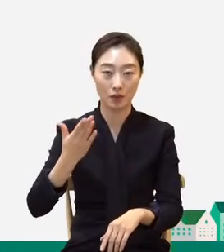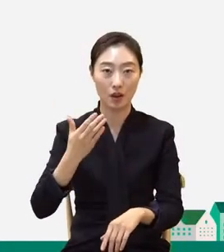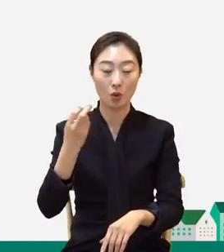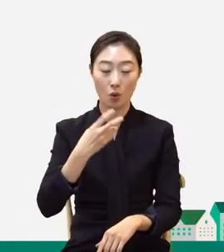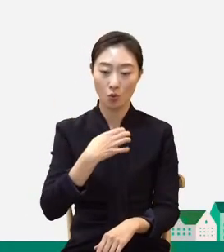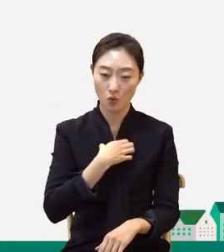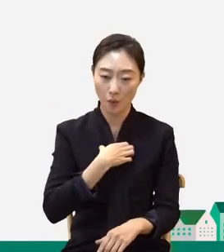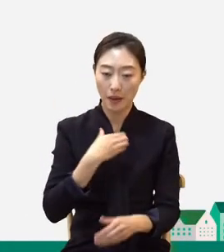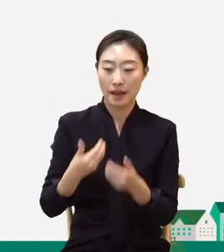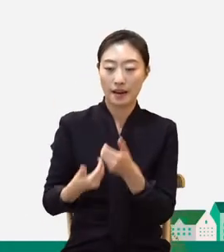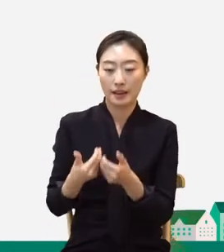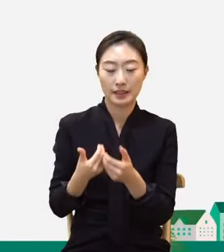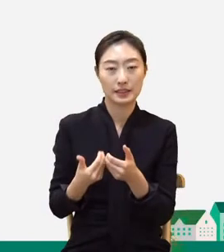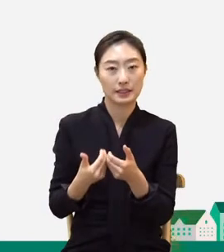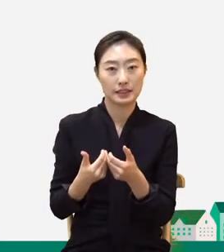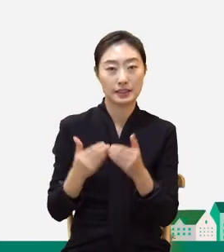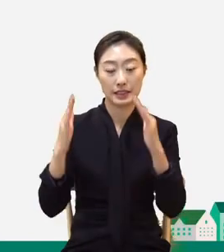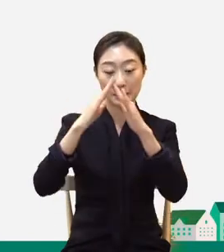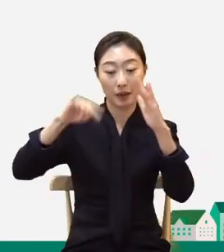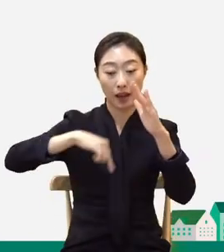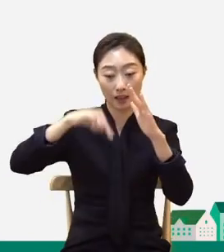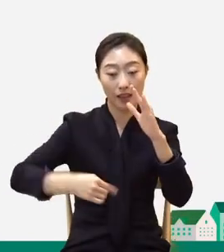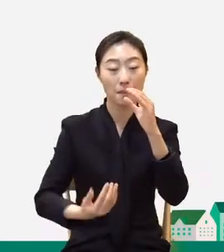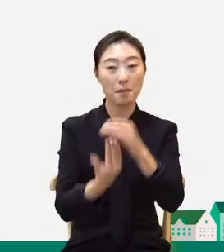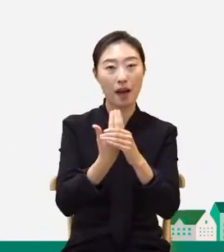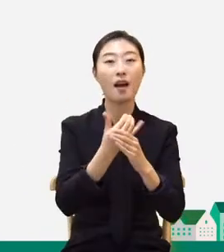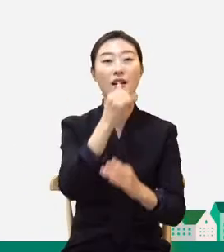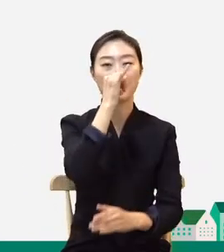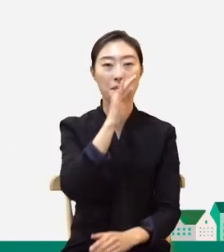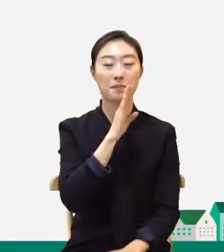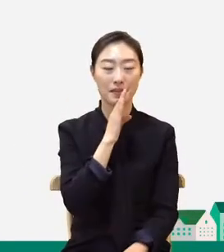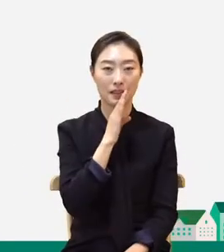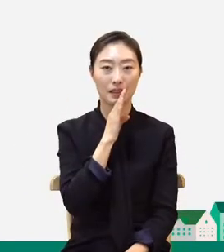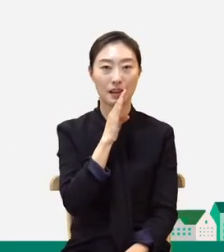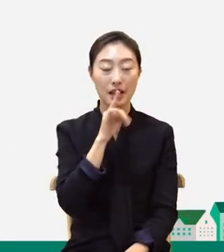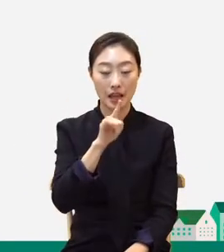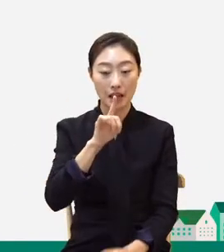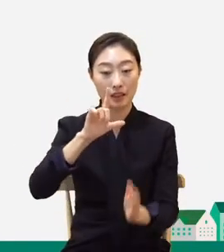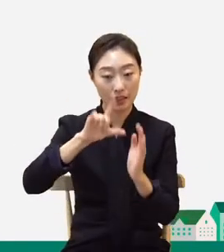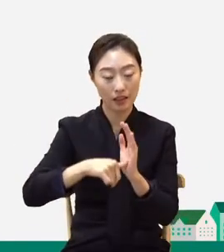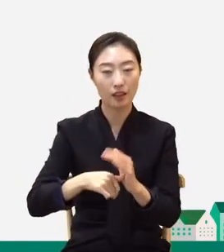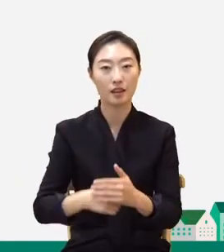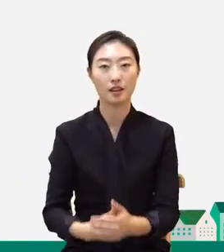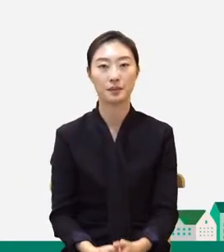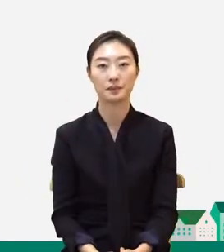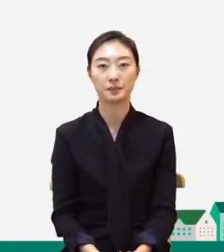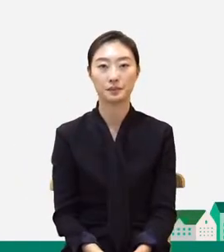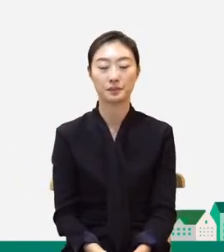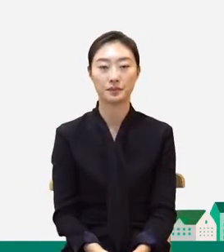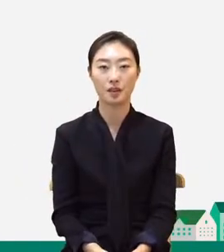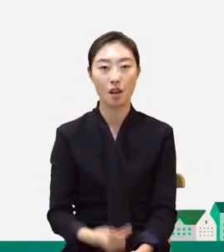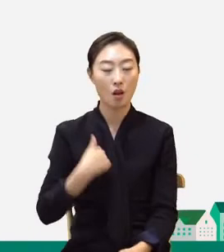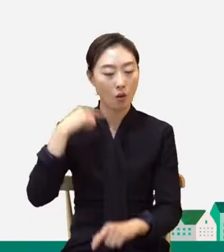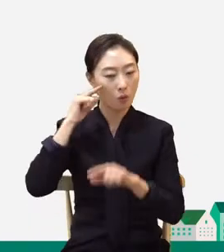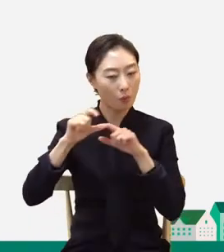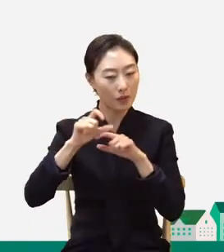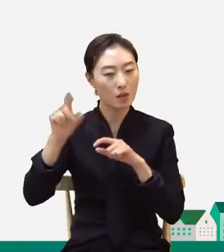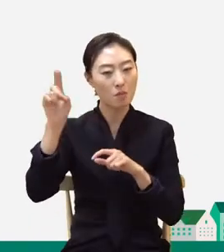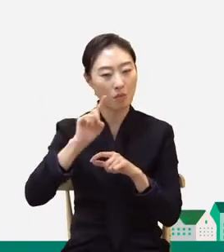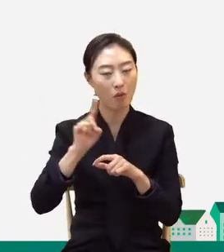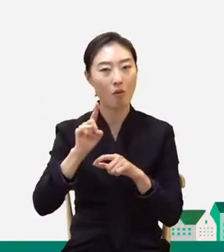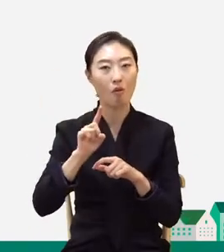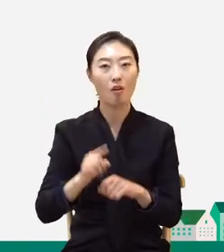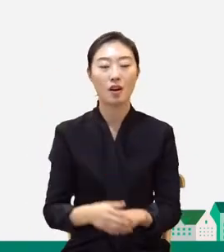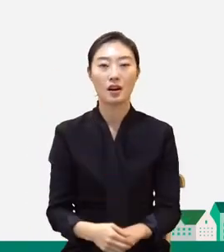갈등이 또 주거생활 안에서 발생하기도 하는데요. 이 과정 안에서도 이제 저희가 고민이 많이 이제